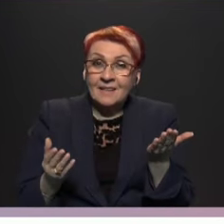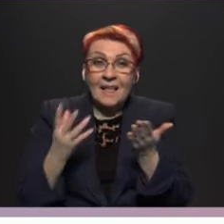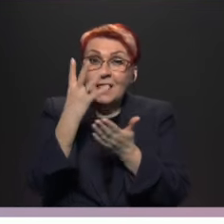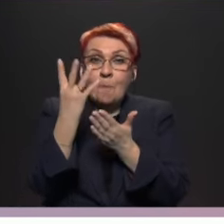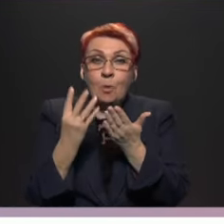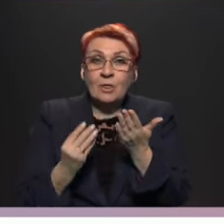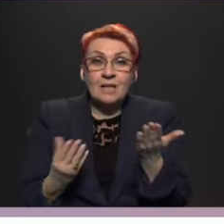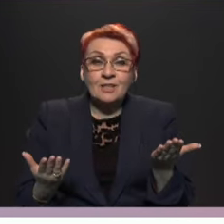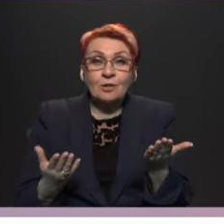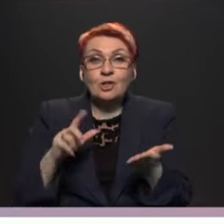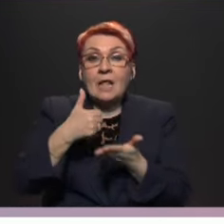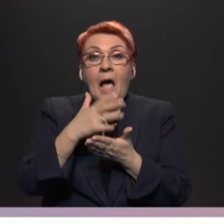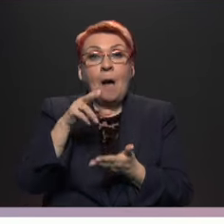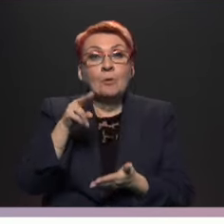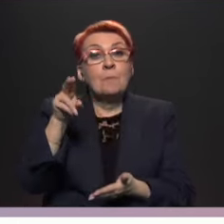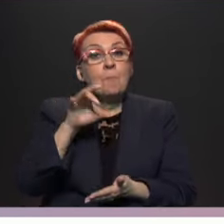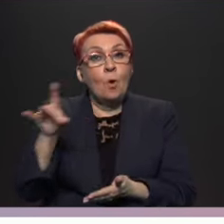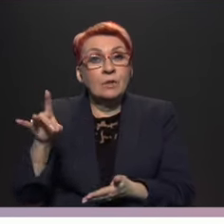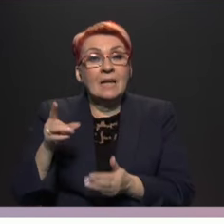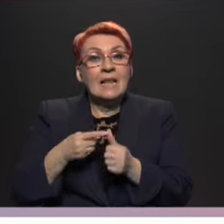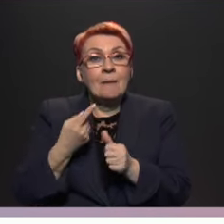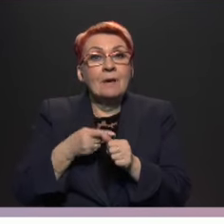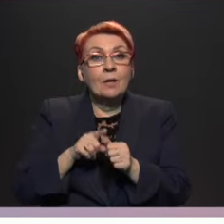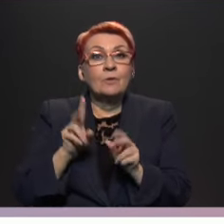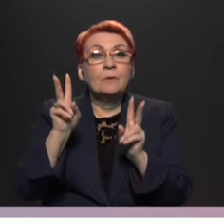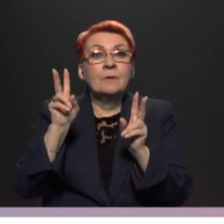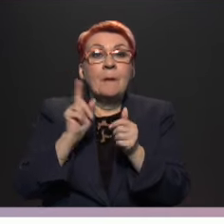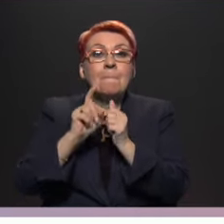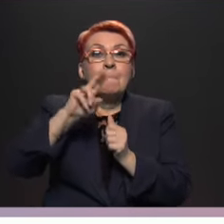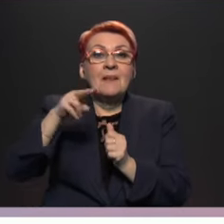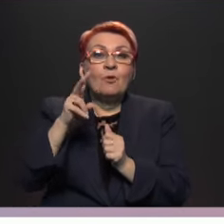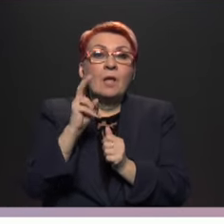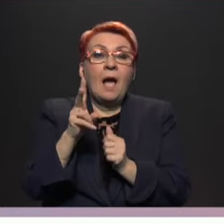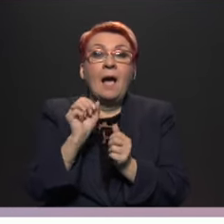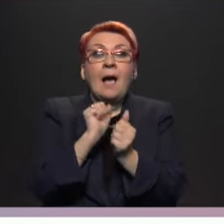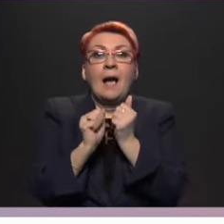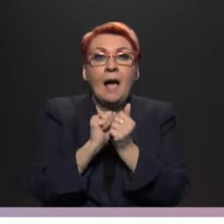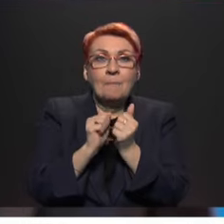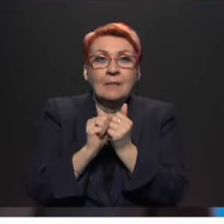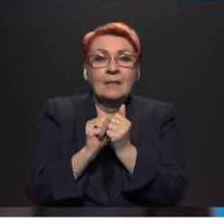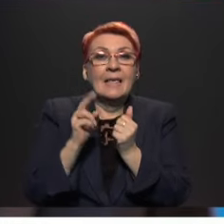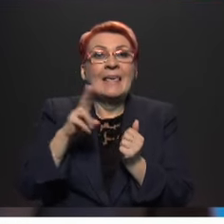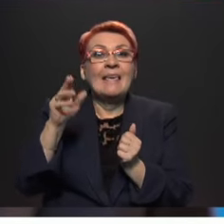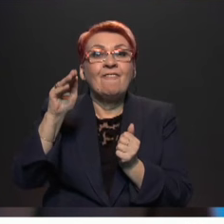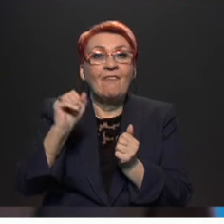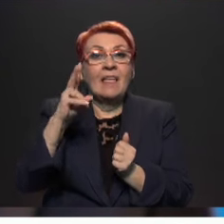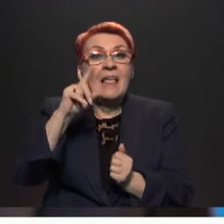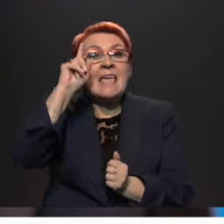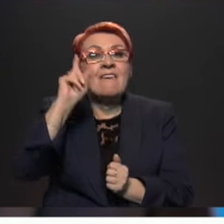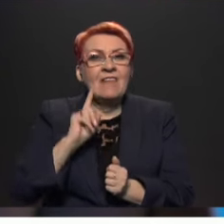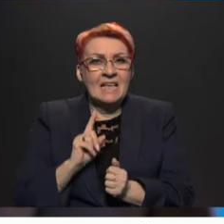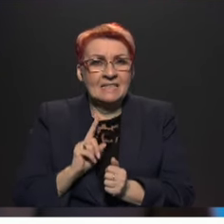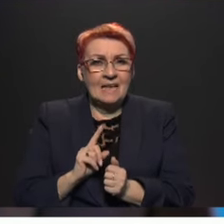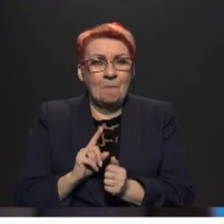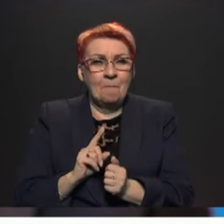Апостол Петр, который, имя которого называется, переводится как «камень», или кифа на еврейском,